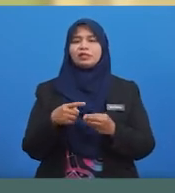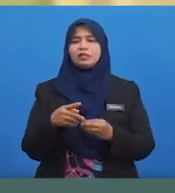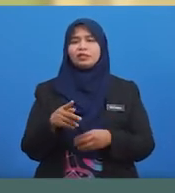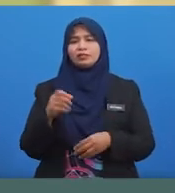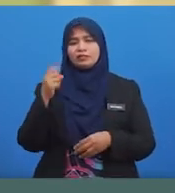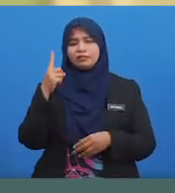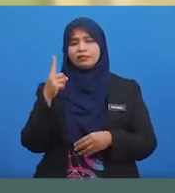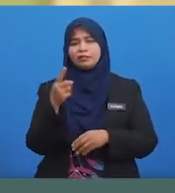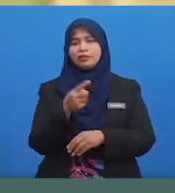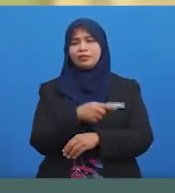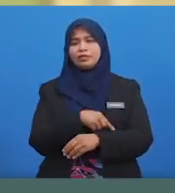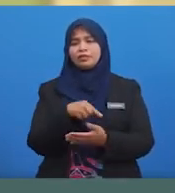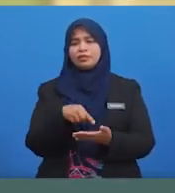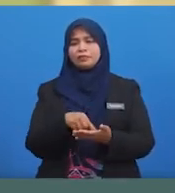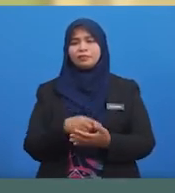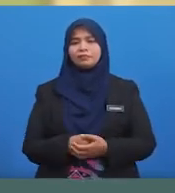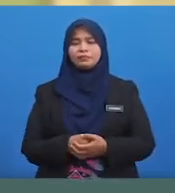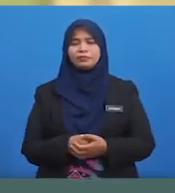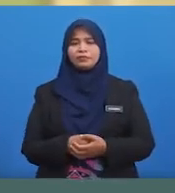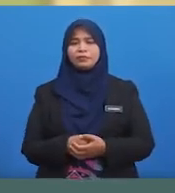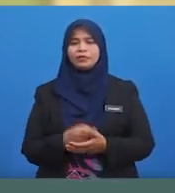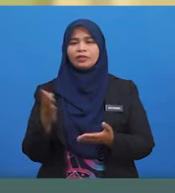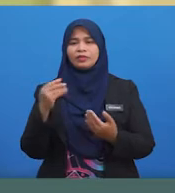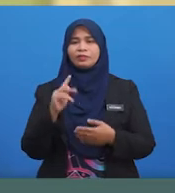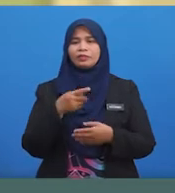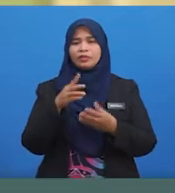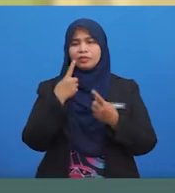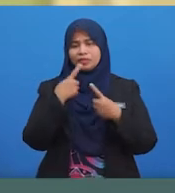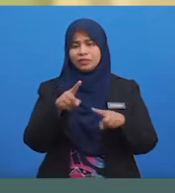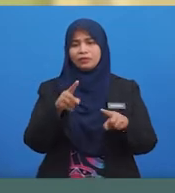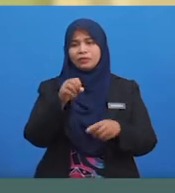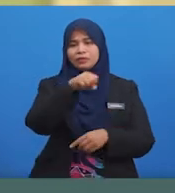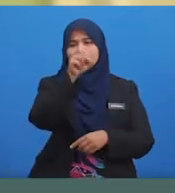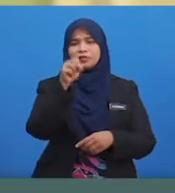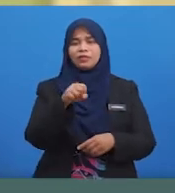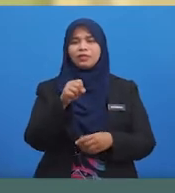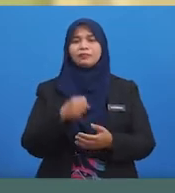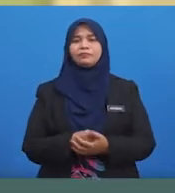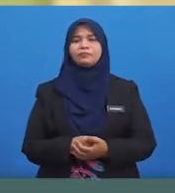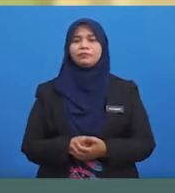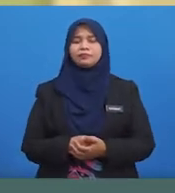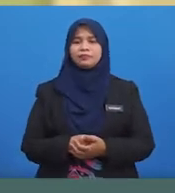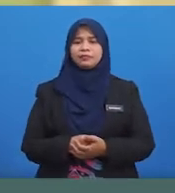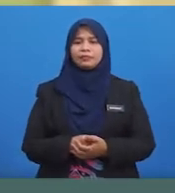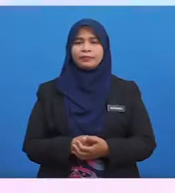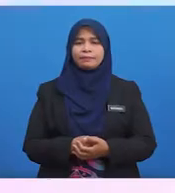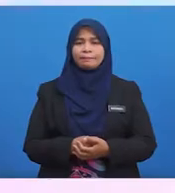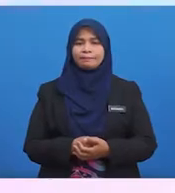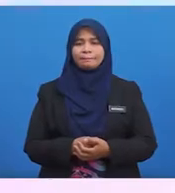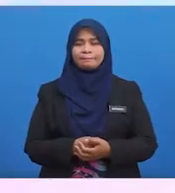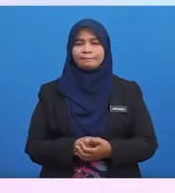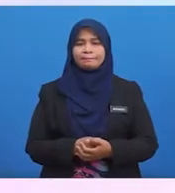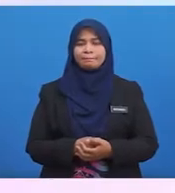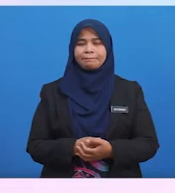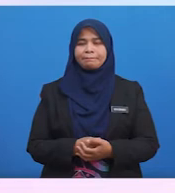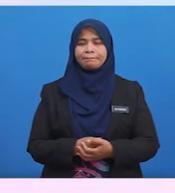Vader hari ini dong itu menjawab soalan sebelum akhir ikhlas pada hari ini